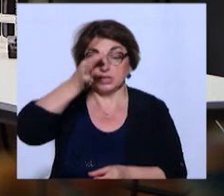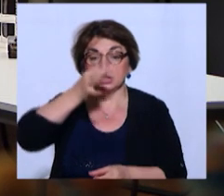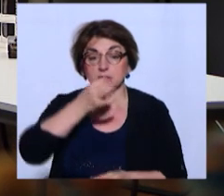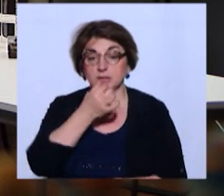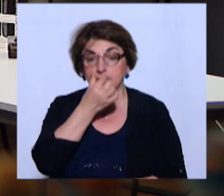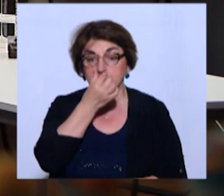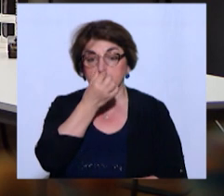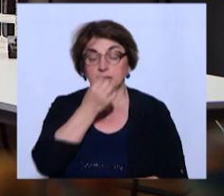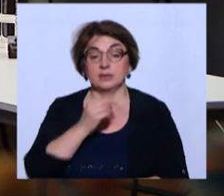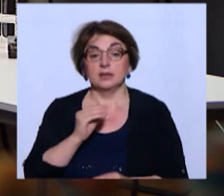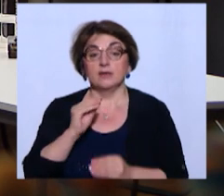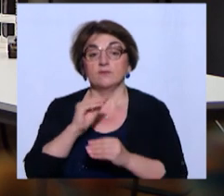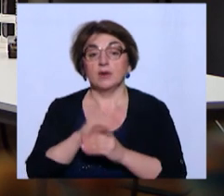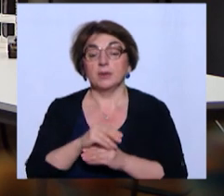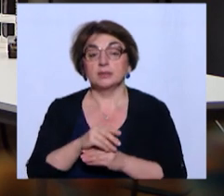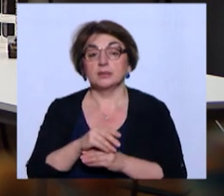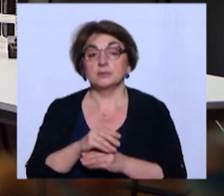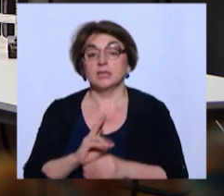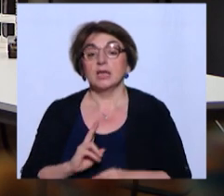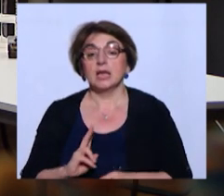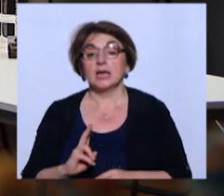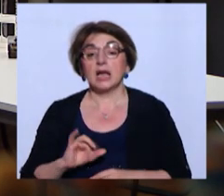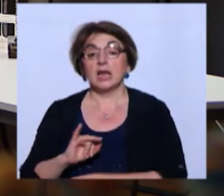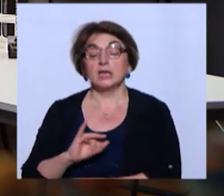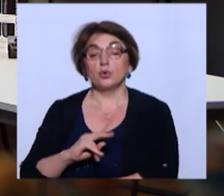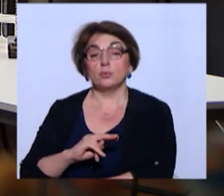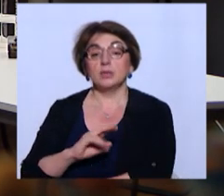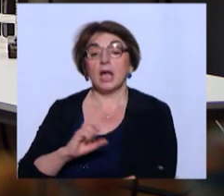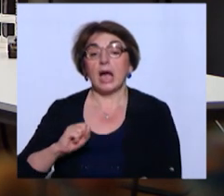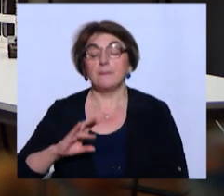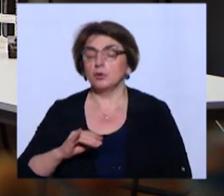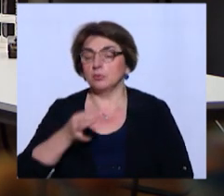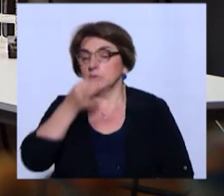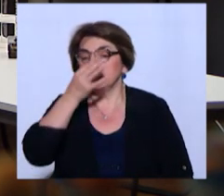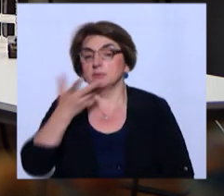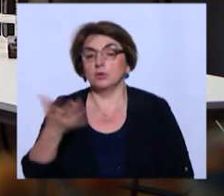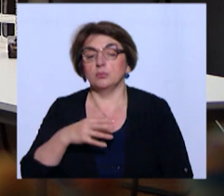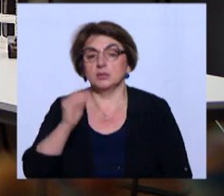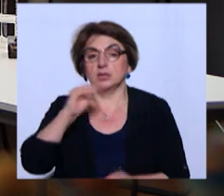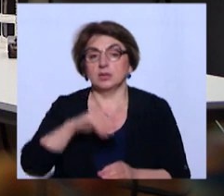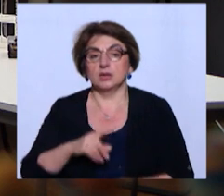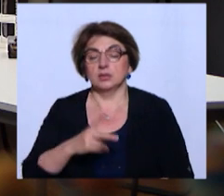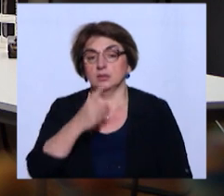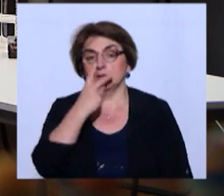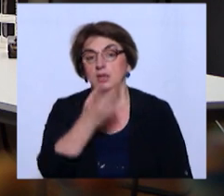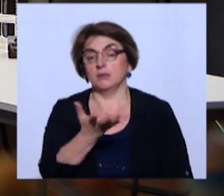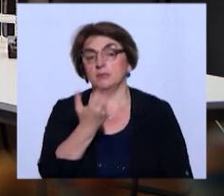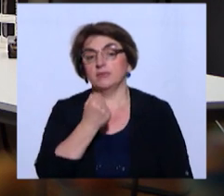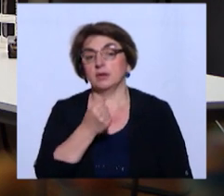და ვამატებთ. აქ შეგიძლიათ გამოიყენოთ კალიუმის თიოციანი და ასევე ამონიუმის. და თქვენ ხედავთ,